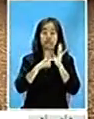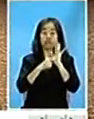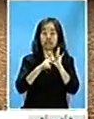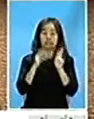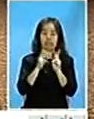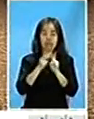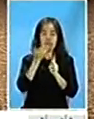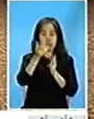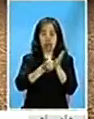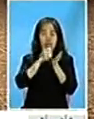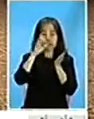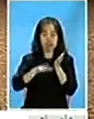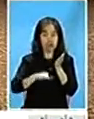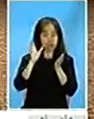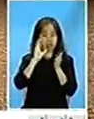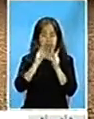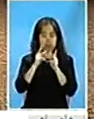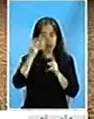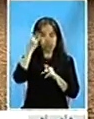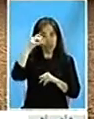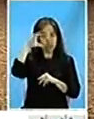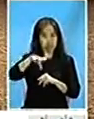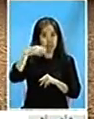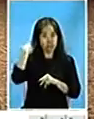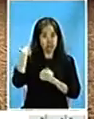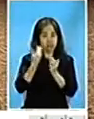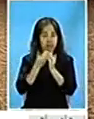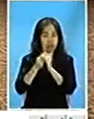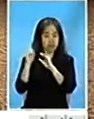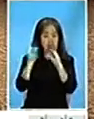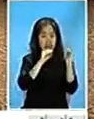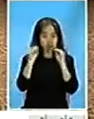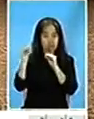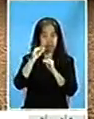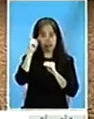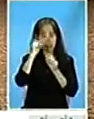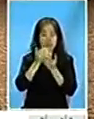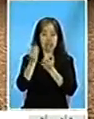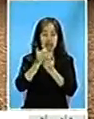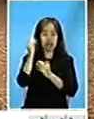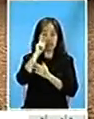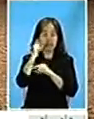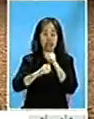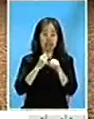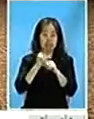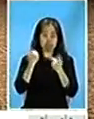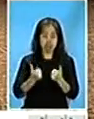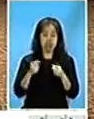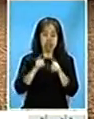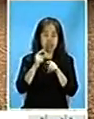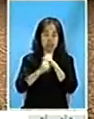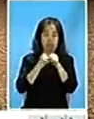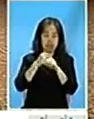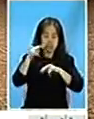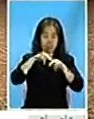การจะปรับลดเนี่ยเราจะดูว่าปีที่แล้วหน่วยงานเนี่ยมีการโอนงบเปลี่ยนแปลงเนี่ยไปใช้มากน้อยเพียงใดปีนี้เราปีพิจารณางบ56เ